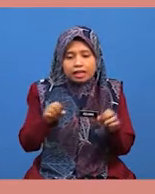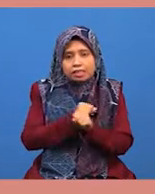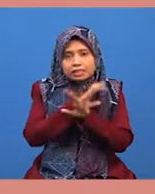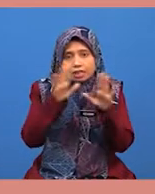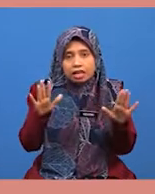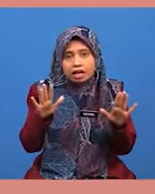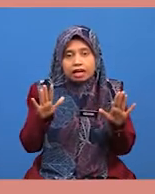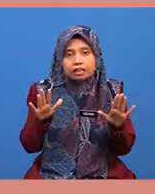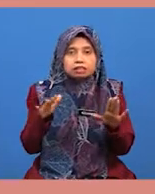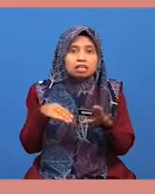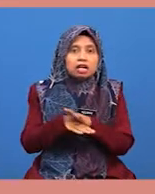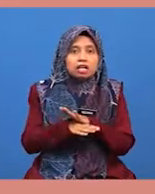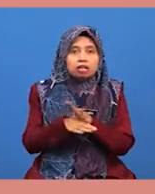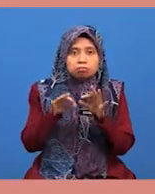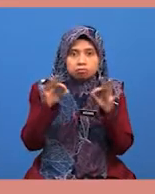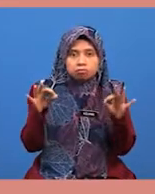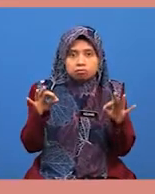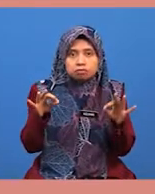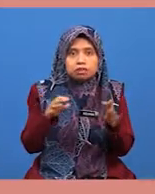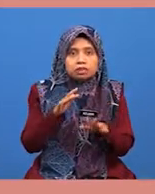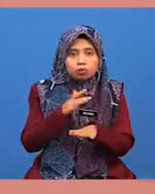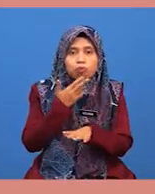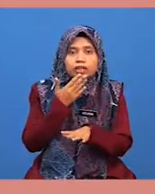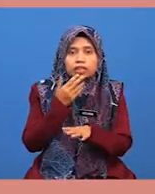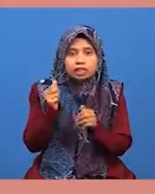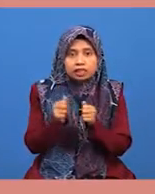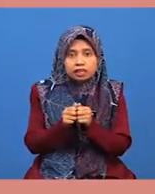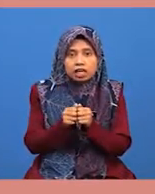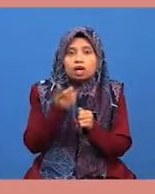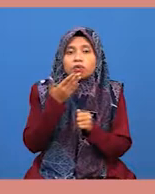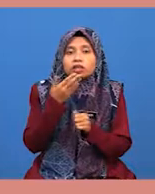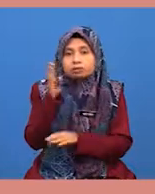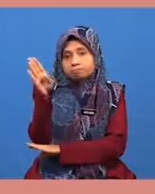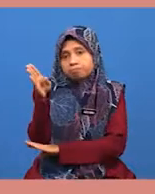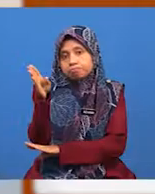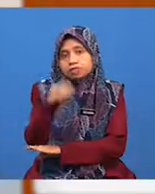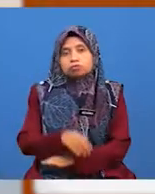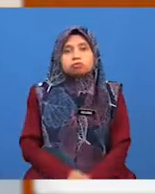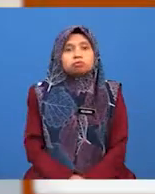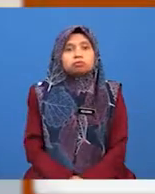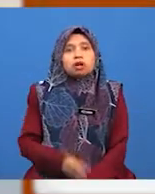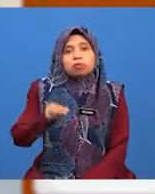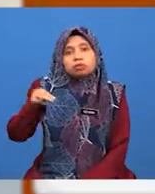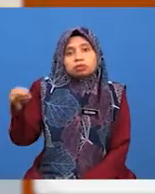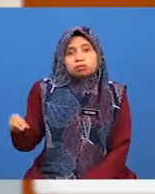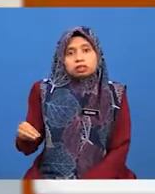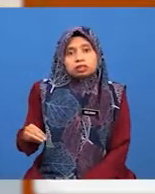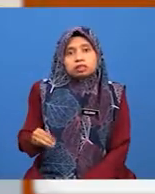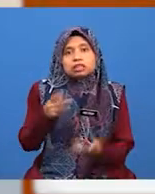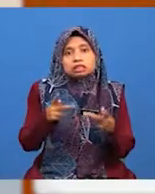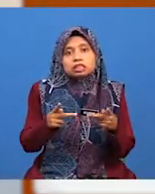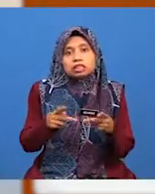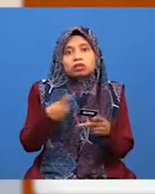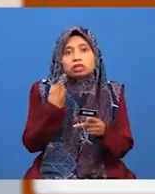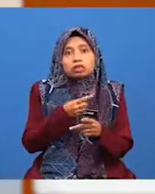yang terdapat dalam ayat tersebut diwarnakan dengan warna biru. Murid-murid, kalau